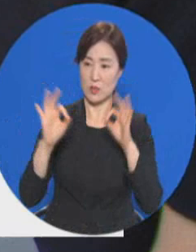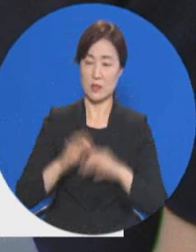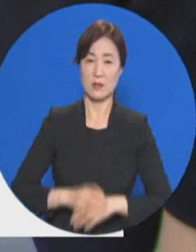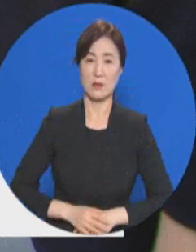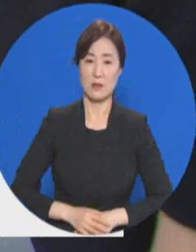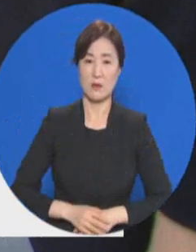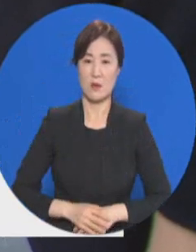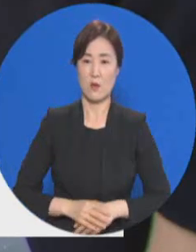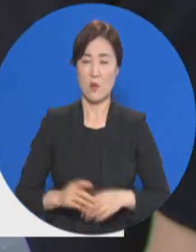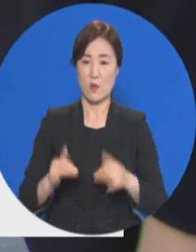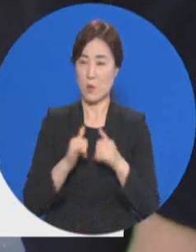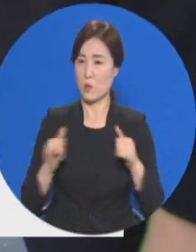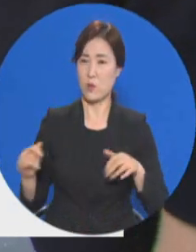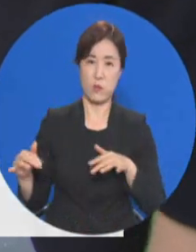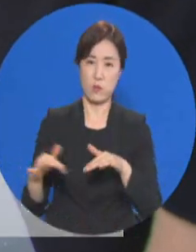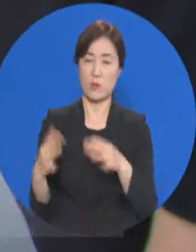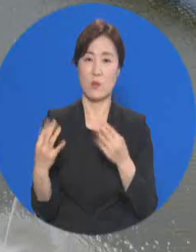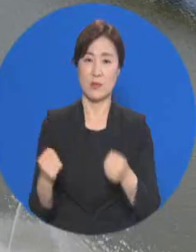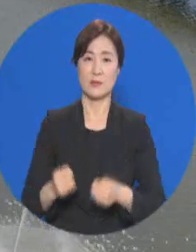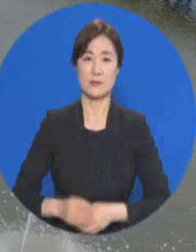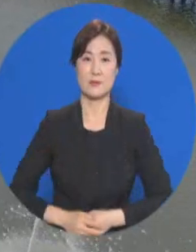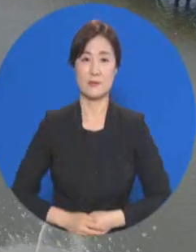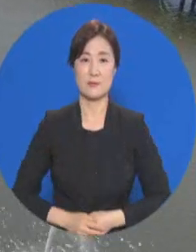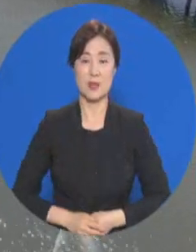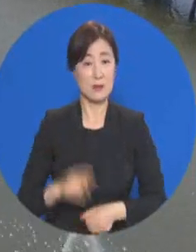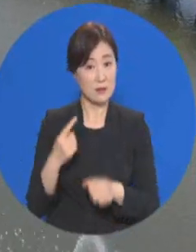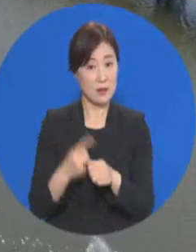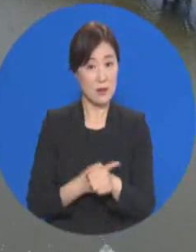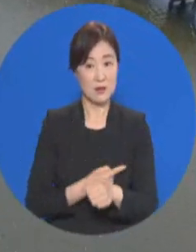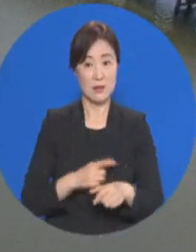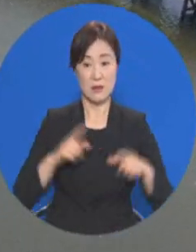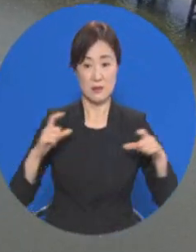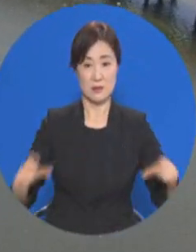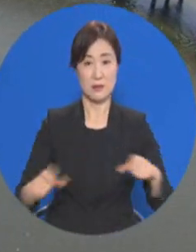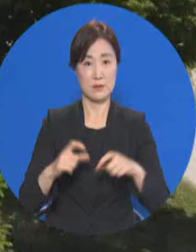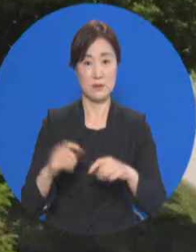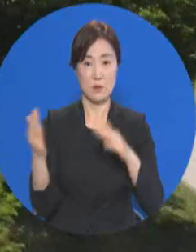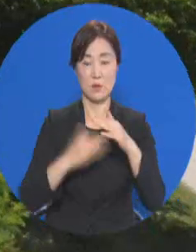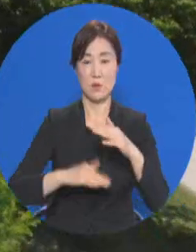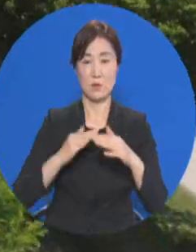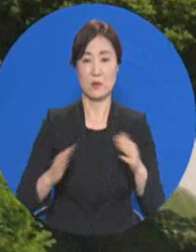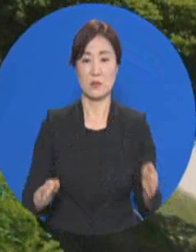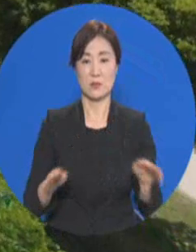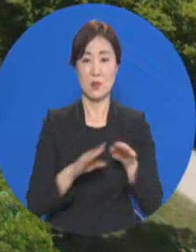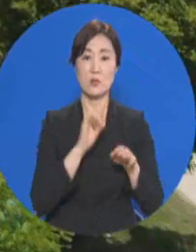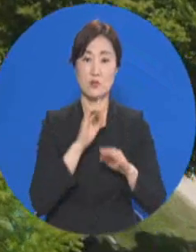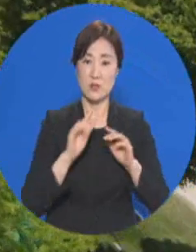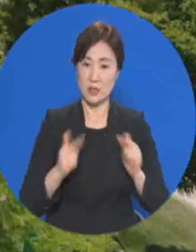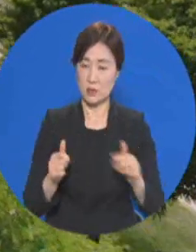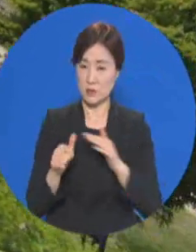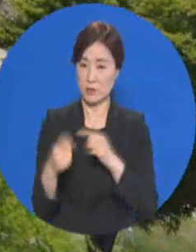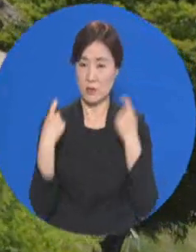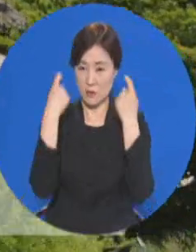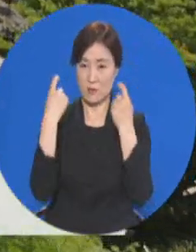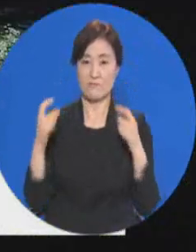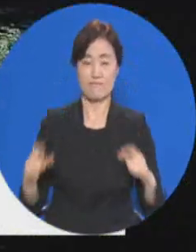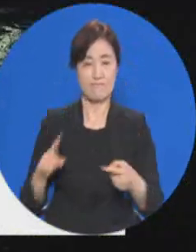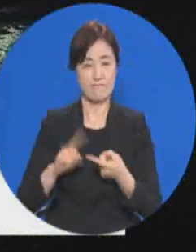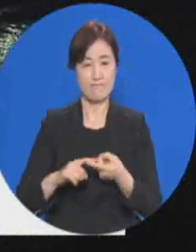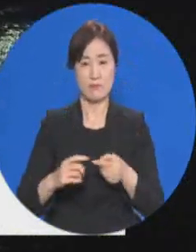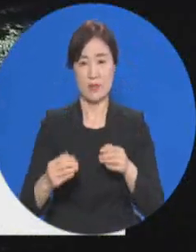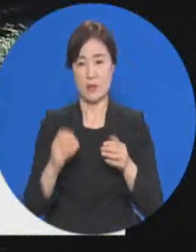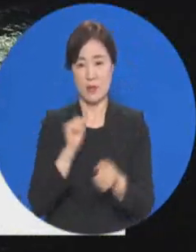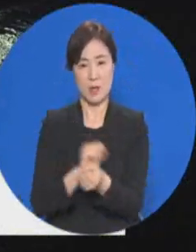보니까 사람들이 좀 많이 오더라고. 이에 따라 지자체가 공공시설뿐 아니라 관내 대표 관광지에 대한 감염